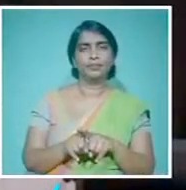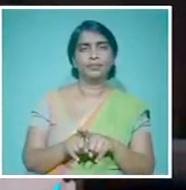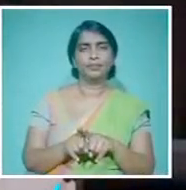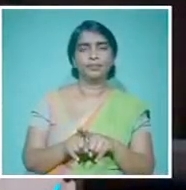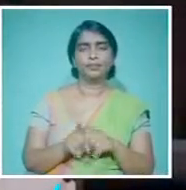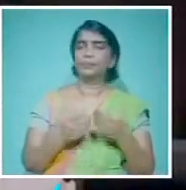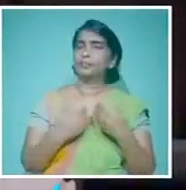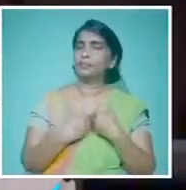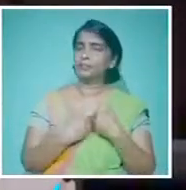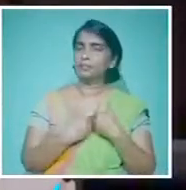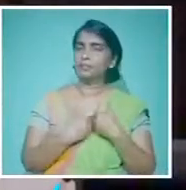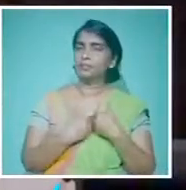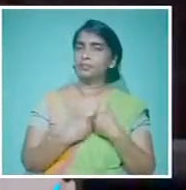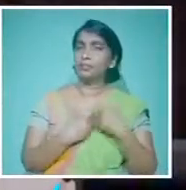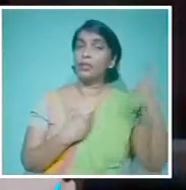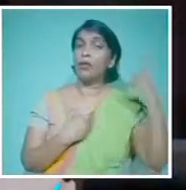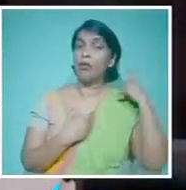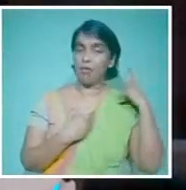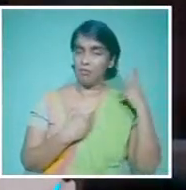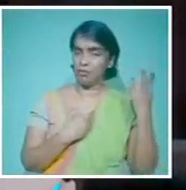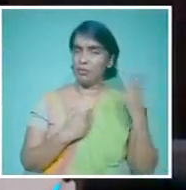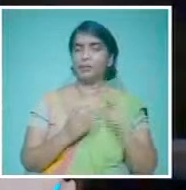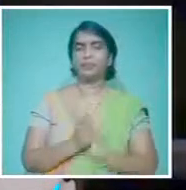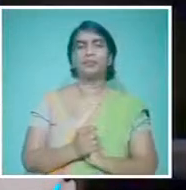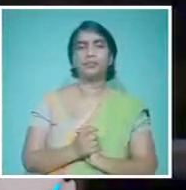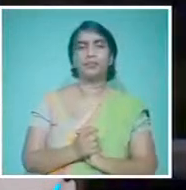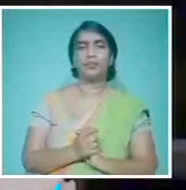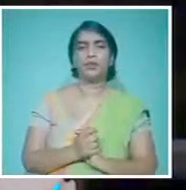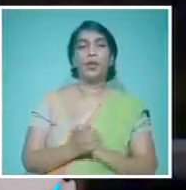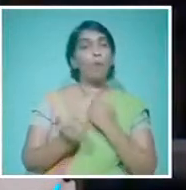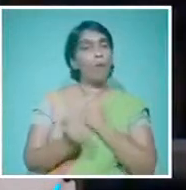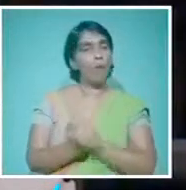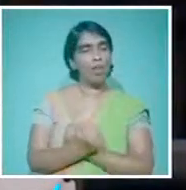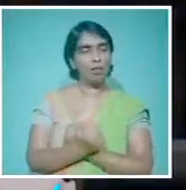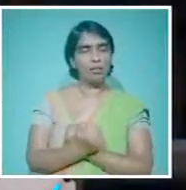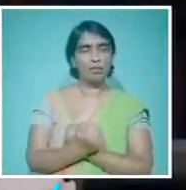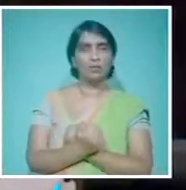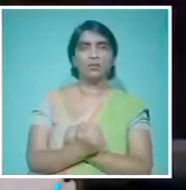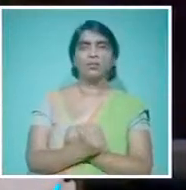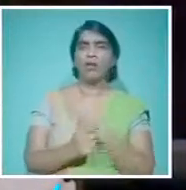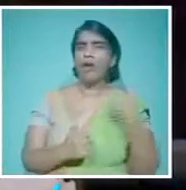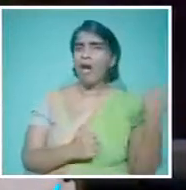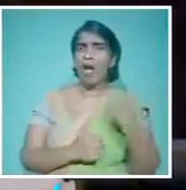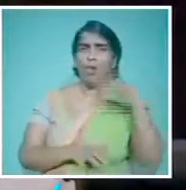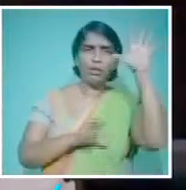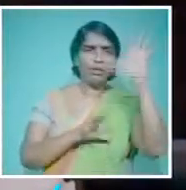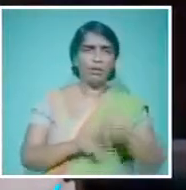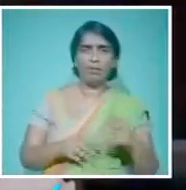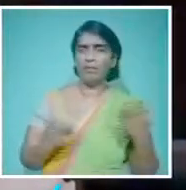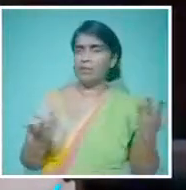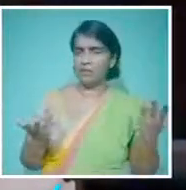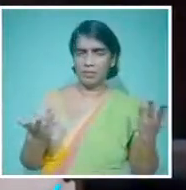ape yudha hamudawa? Sri Lanka polisiya aluthen genave ne